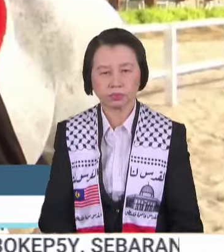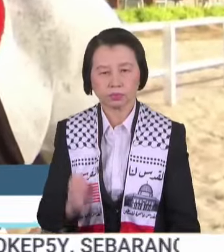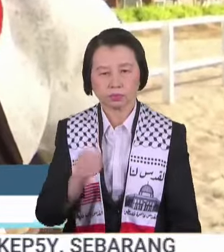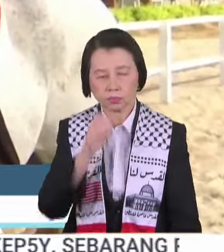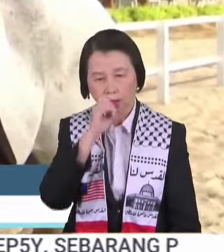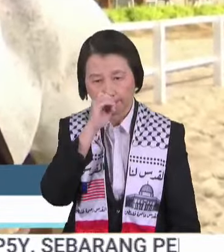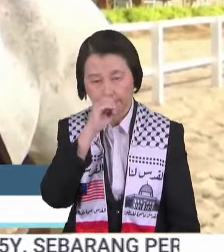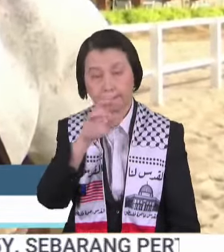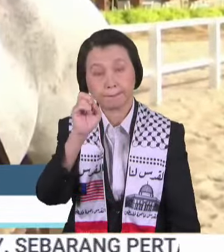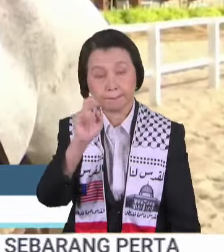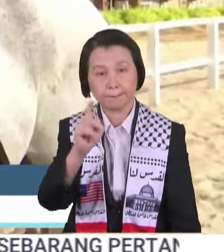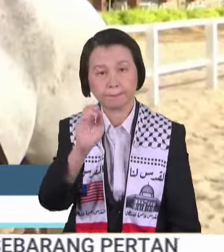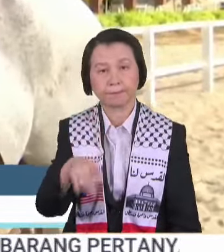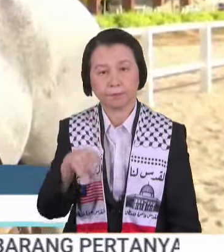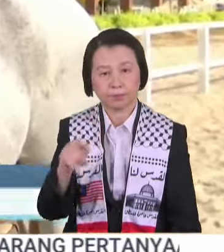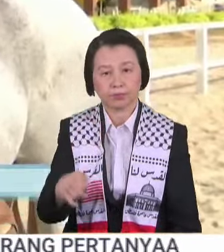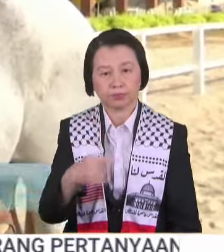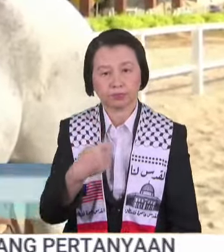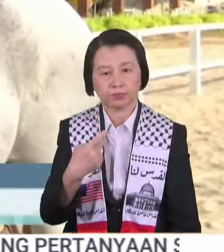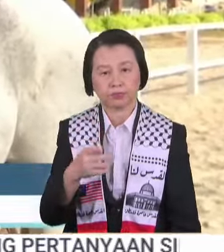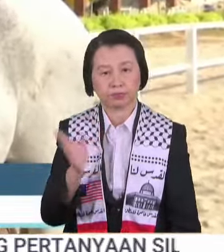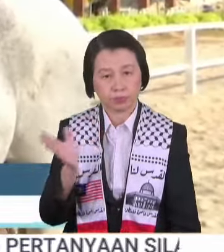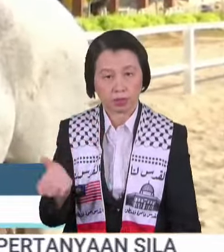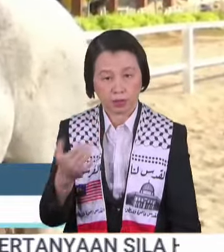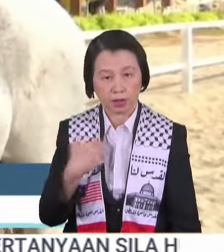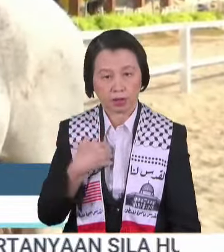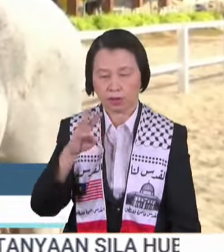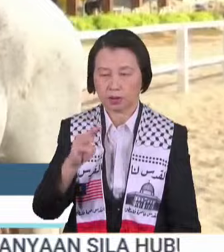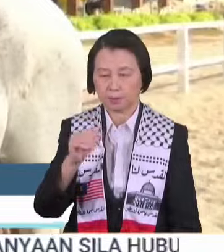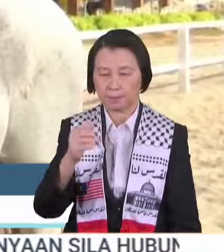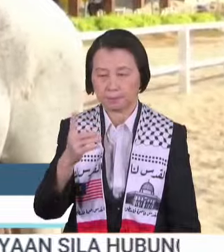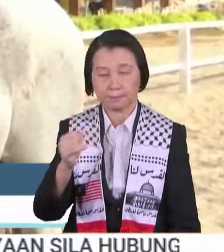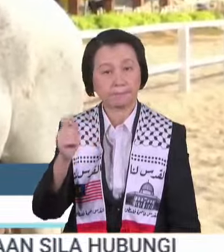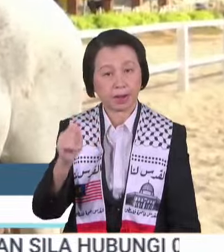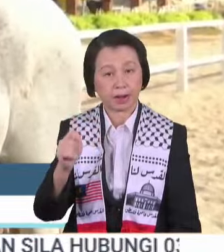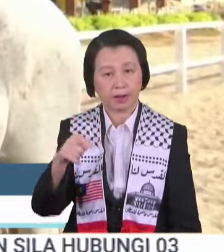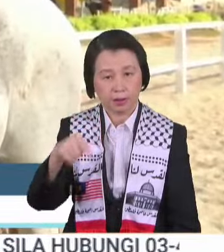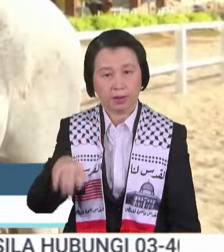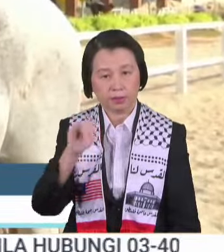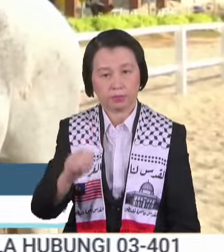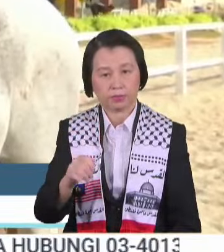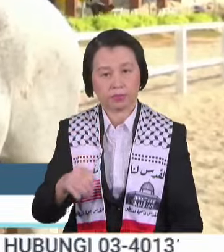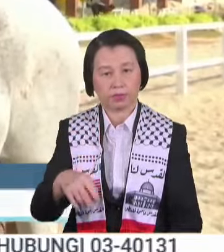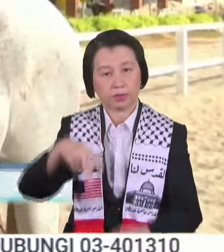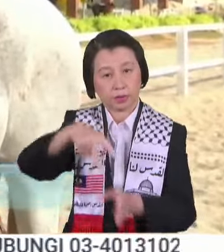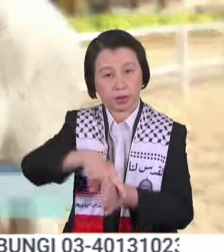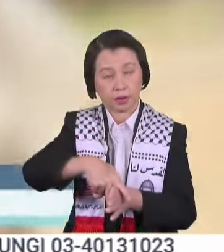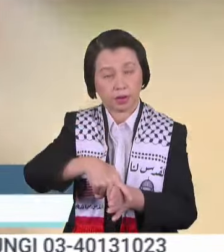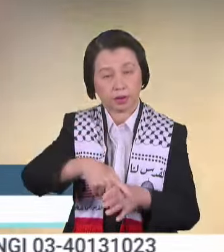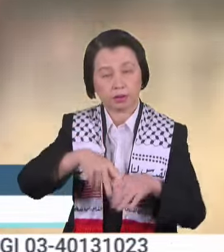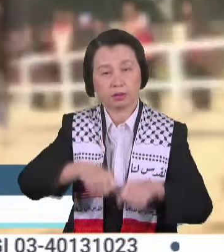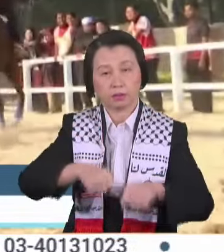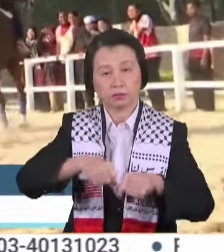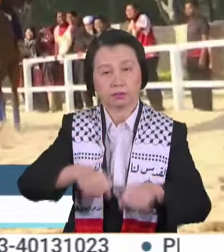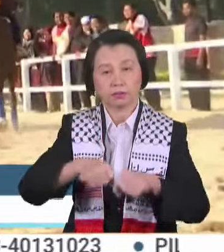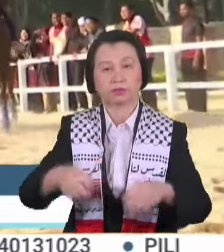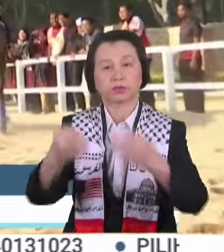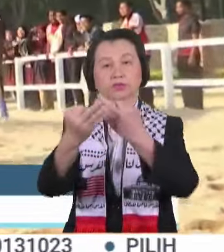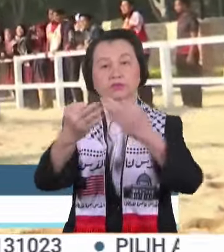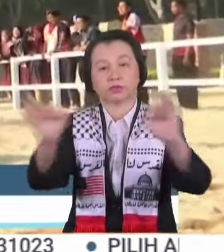Kalista, antara kuda yang terdapat di Madat ini dan anda boleh menunggang secara percuma yang disediakan di